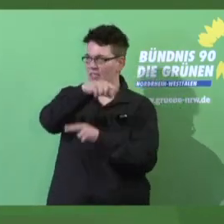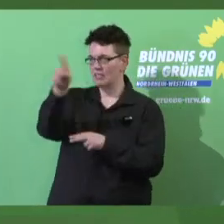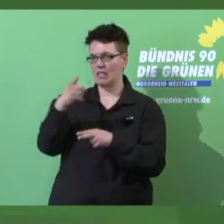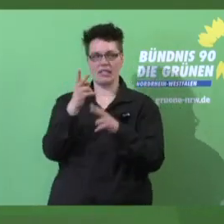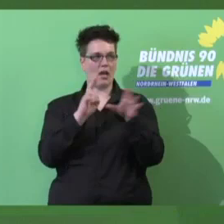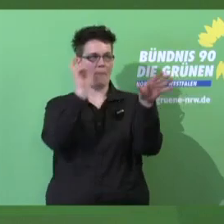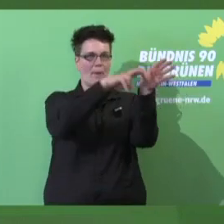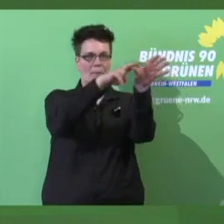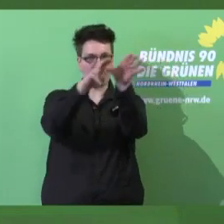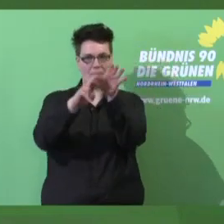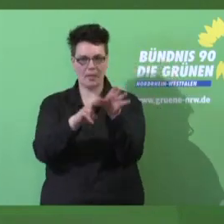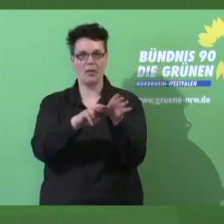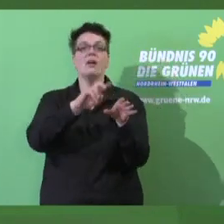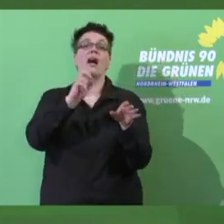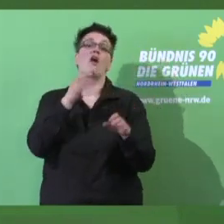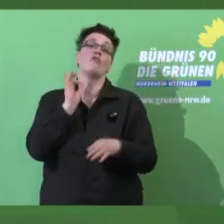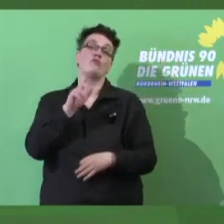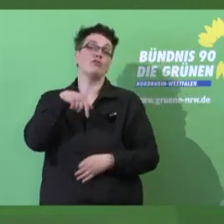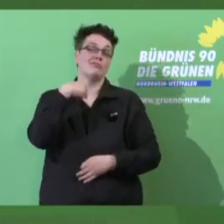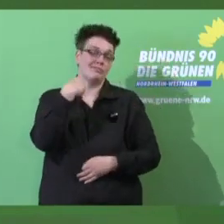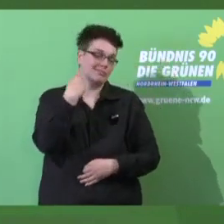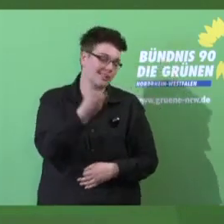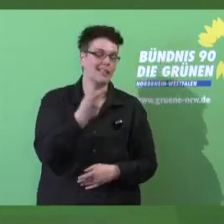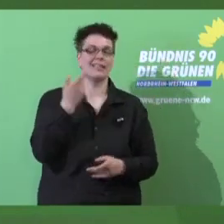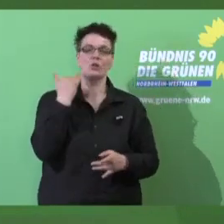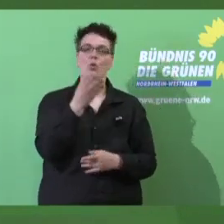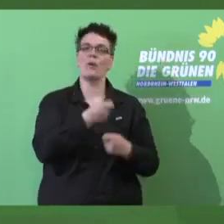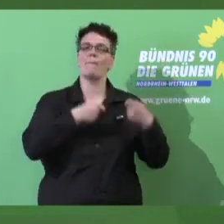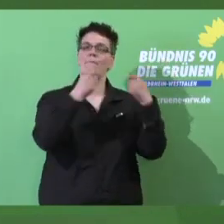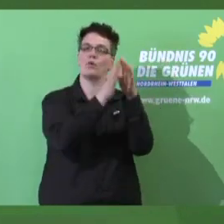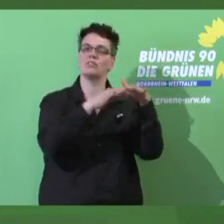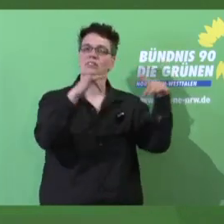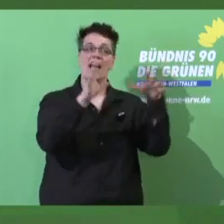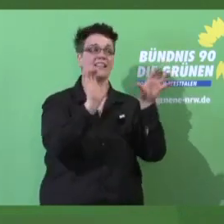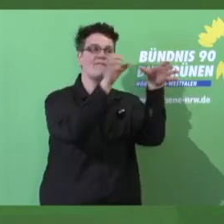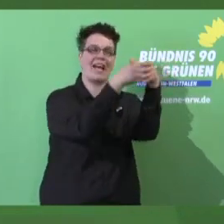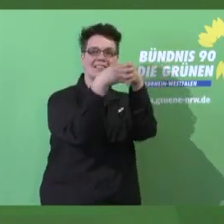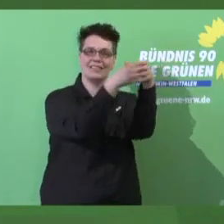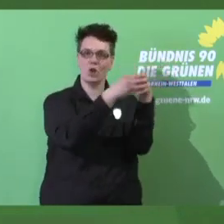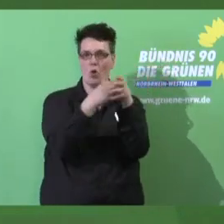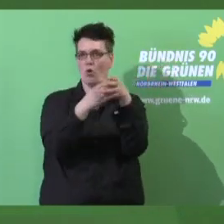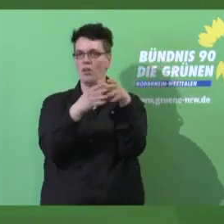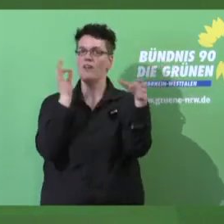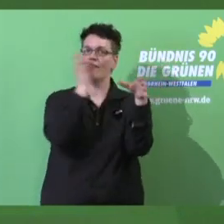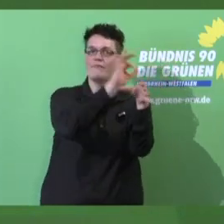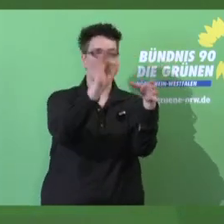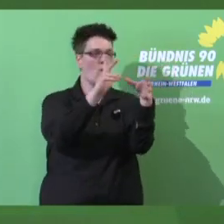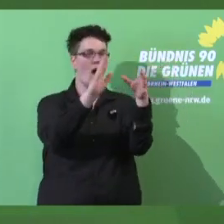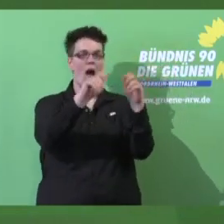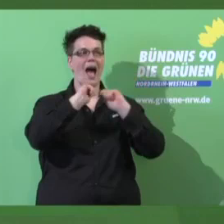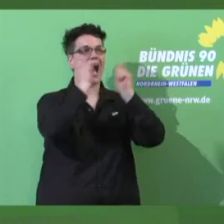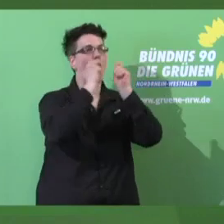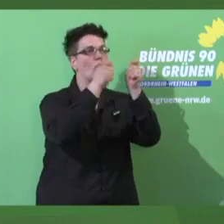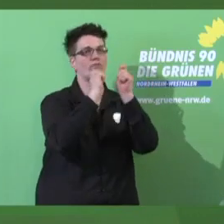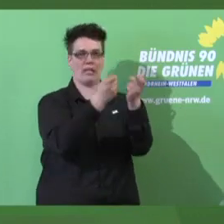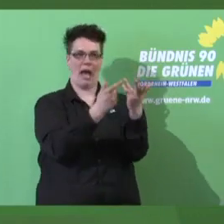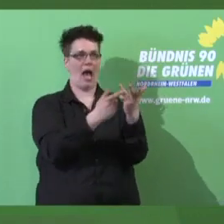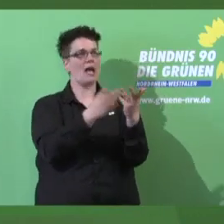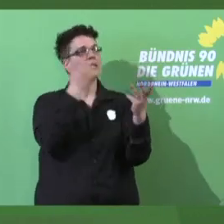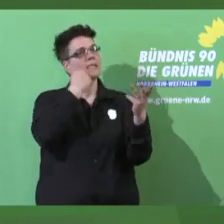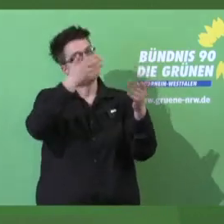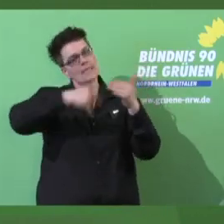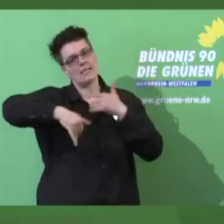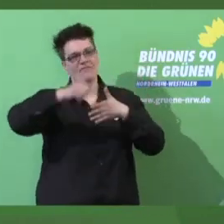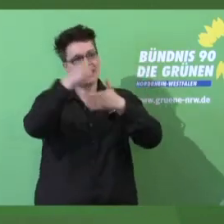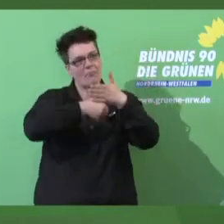natürlich auch für die nächste grüne Bundestagsfraktion. Das ist ein Kernthema für euch. Da gilt es zu kämpfen in den nächsten Jahren. Wir haben einen riesigen